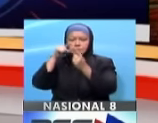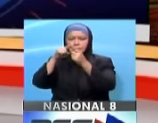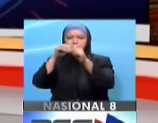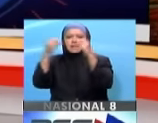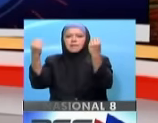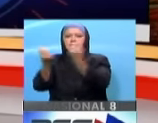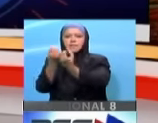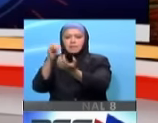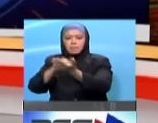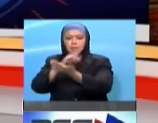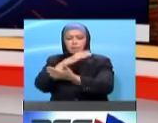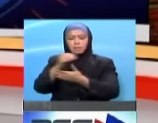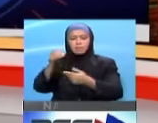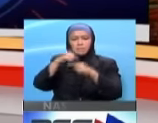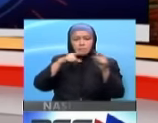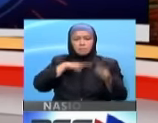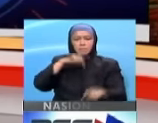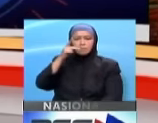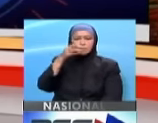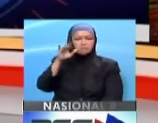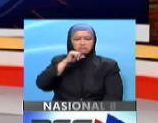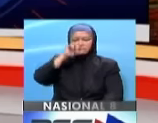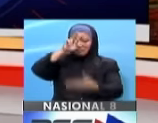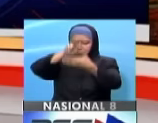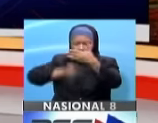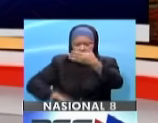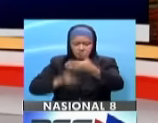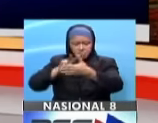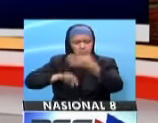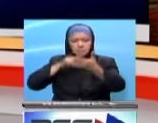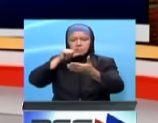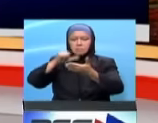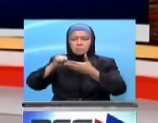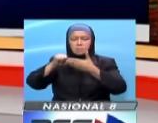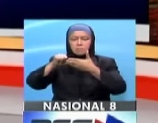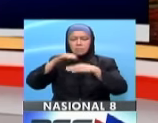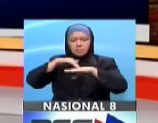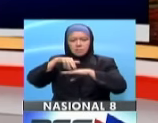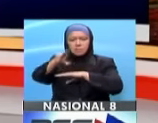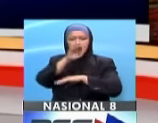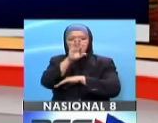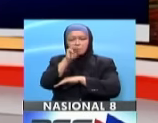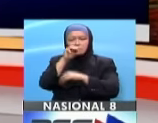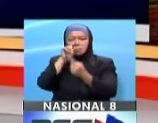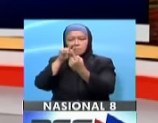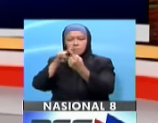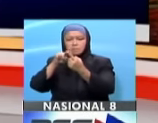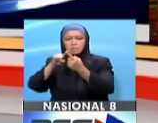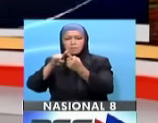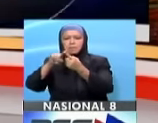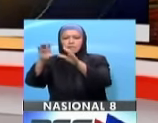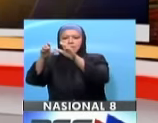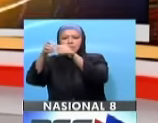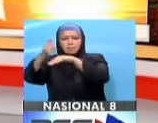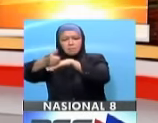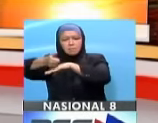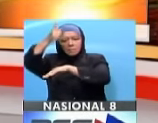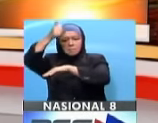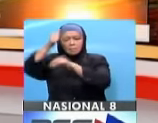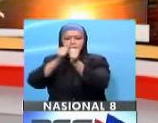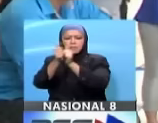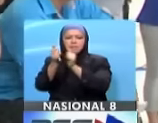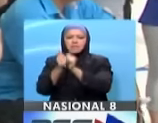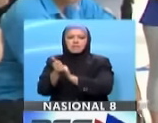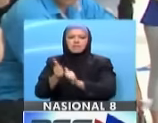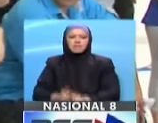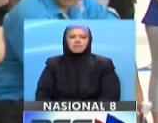itu. Malah Khairi tidak membaca langsung isi kandungan surat jawapan tunjuk sebab yang dihantar FAM kepada Pensuruhjaya Sukan itu.